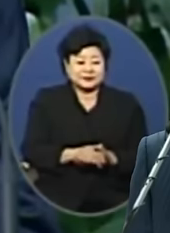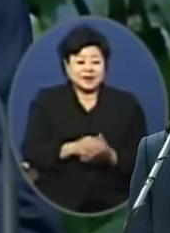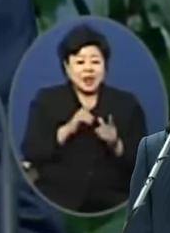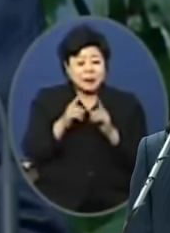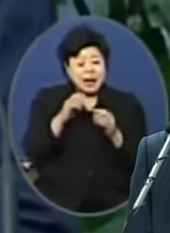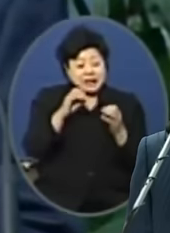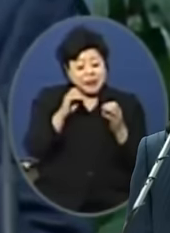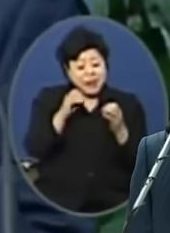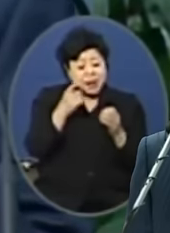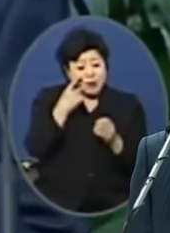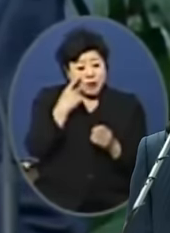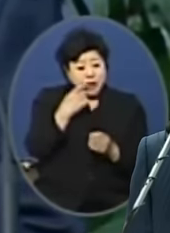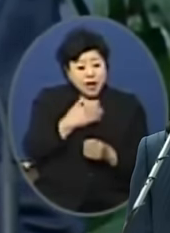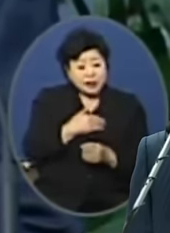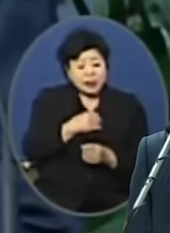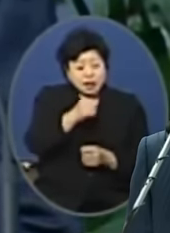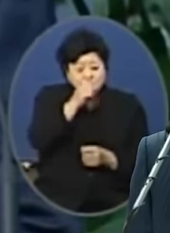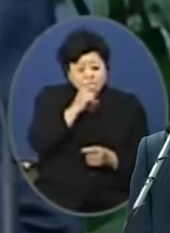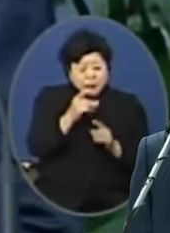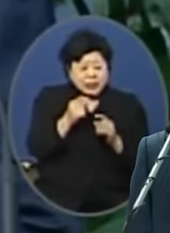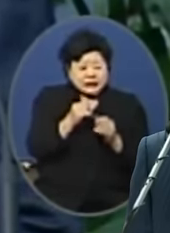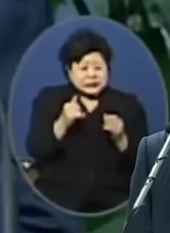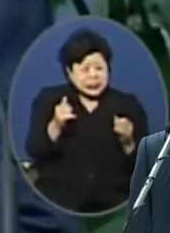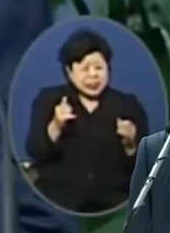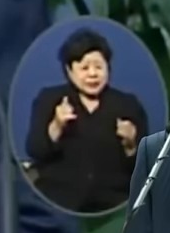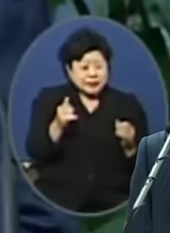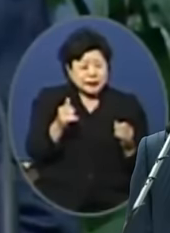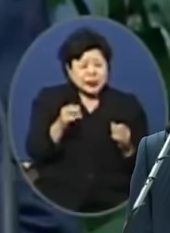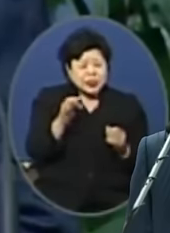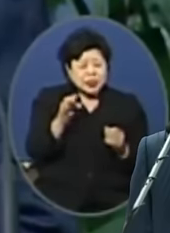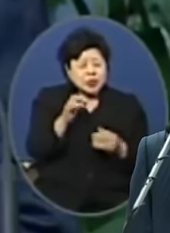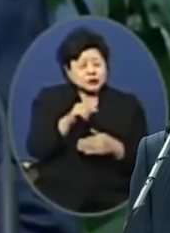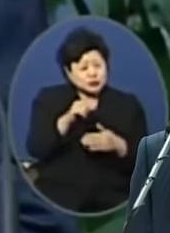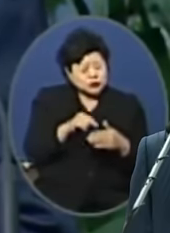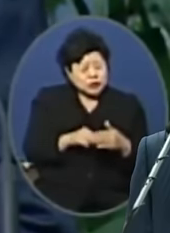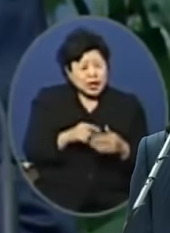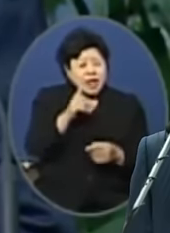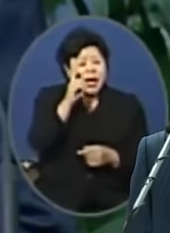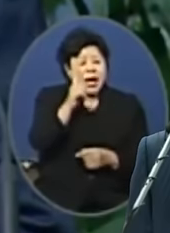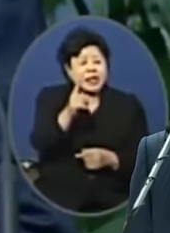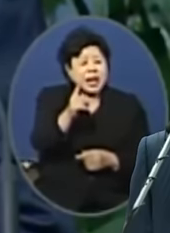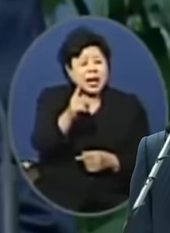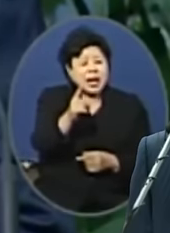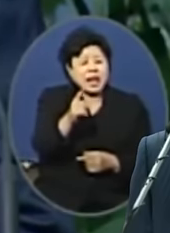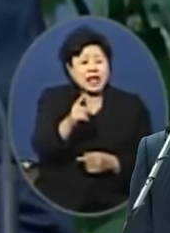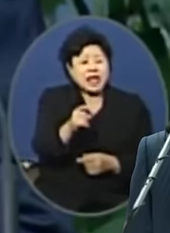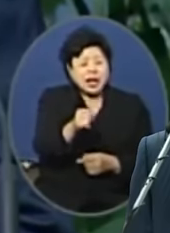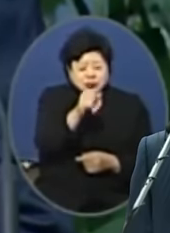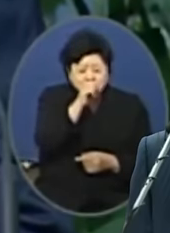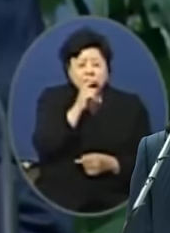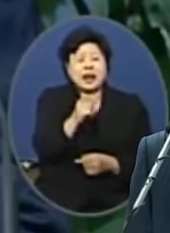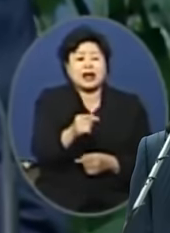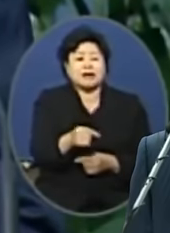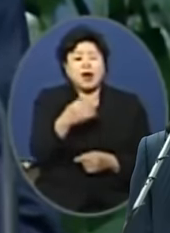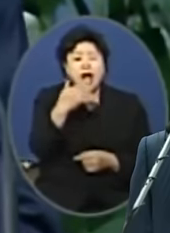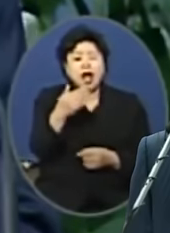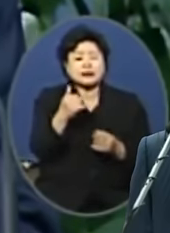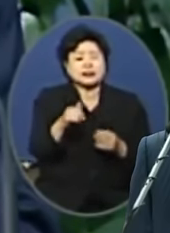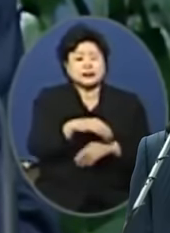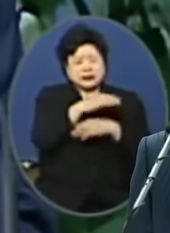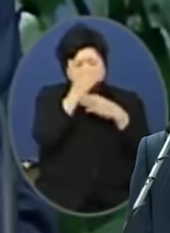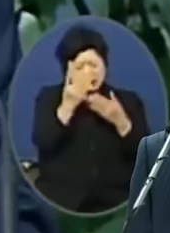말을 해보면 좋다고 말한 사람 10명 중에 한 명은 좋다고 말하는지 몰라도 9명은